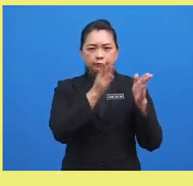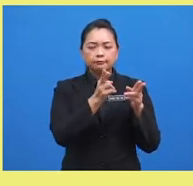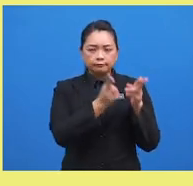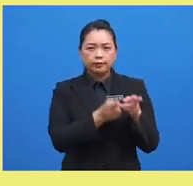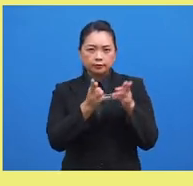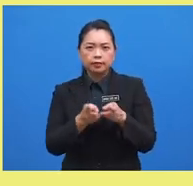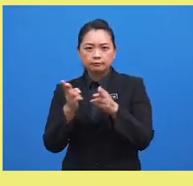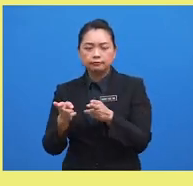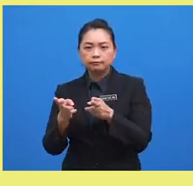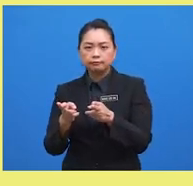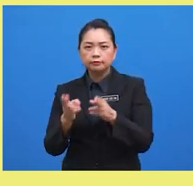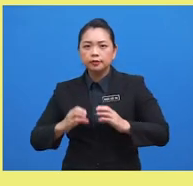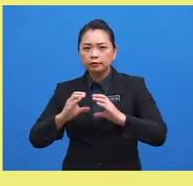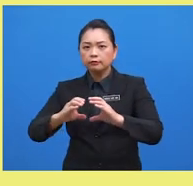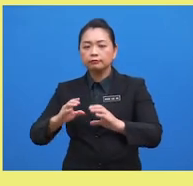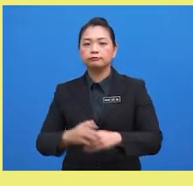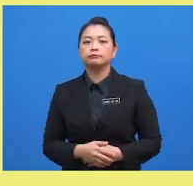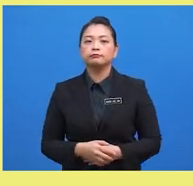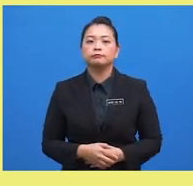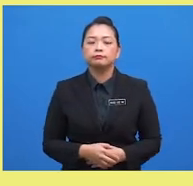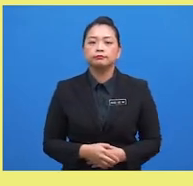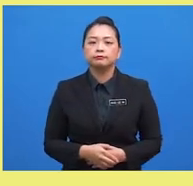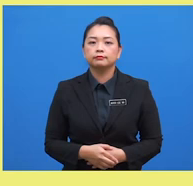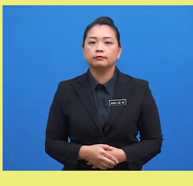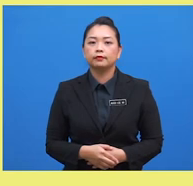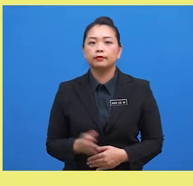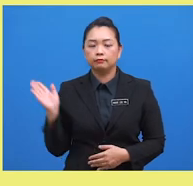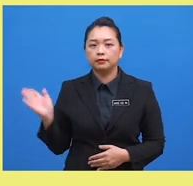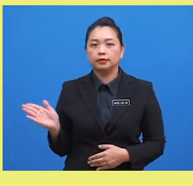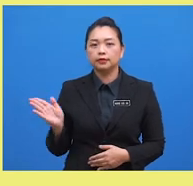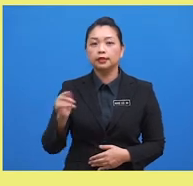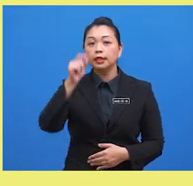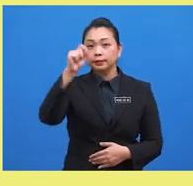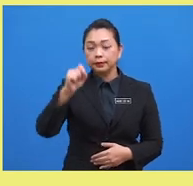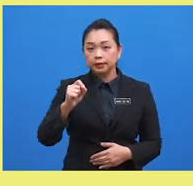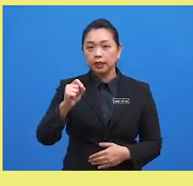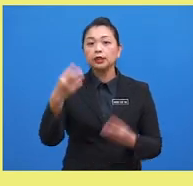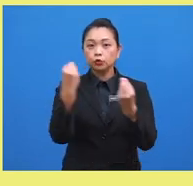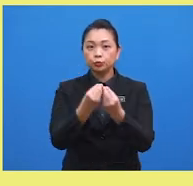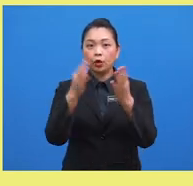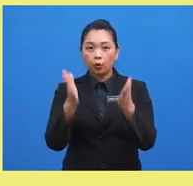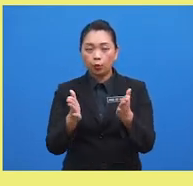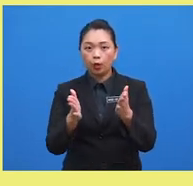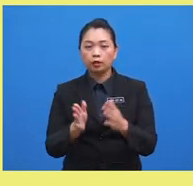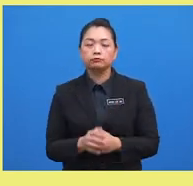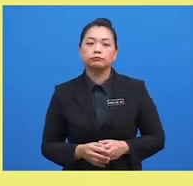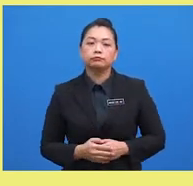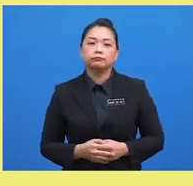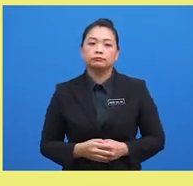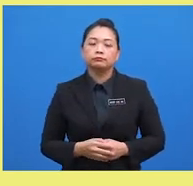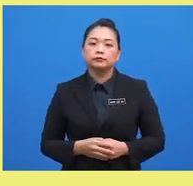merancang strategi. Set semester ialah jumlah orang yang hadir.